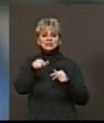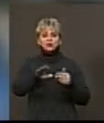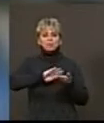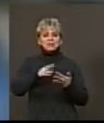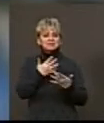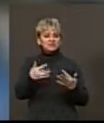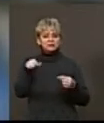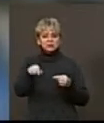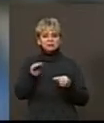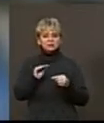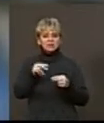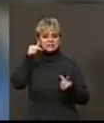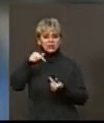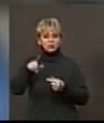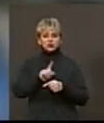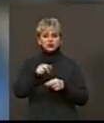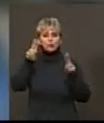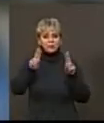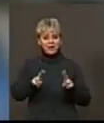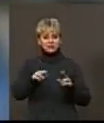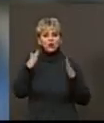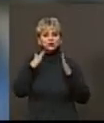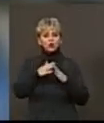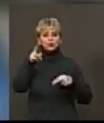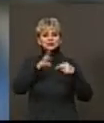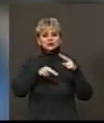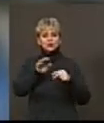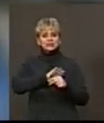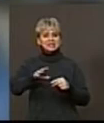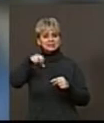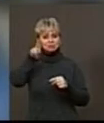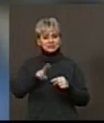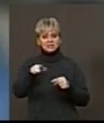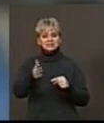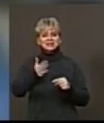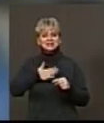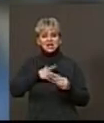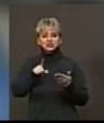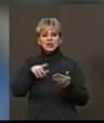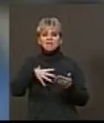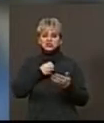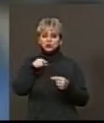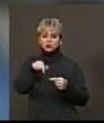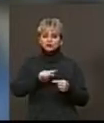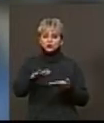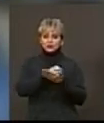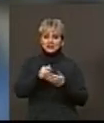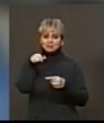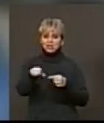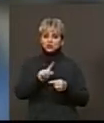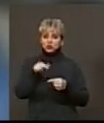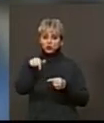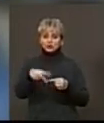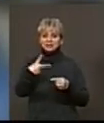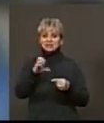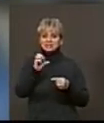всяких соблюдений норм и правил. Дом строился не специалистами. Наша претензия в том, что нарушены градостроительные нормы.